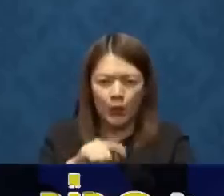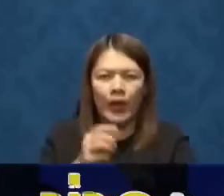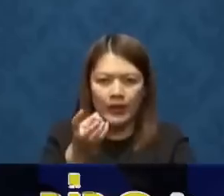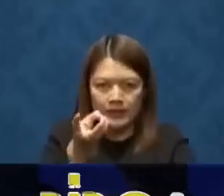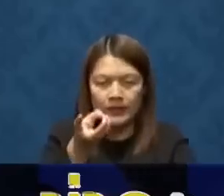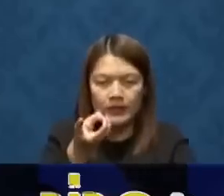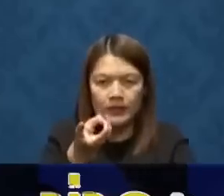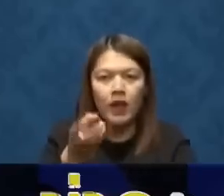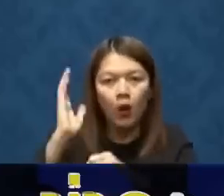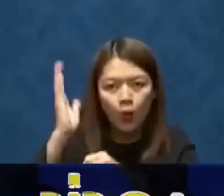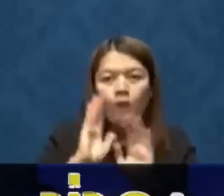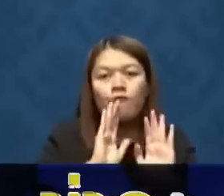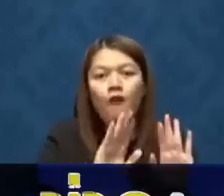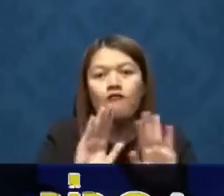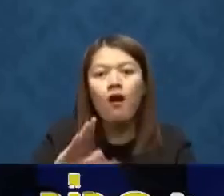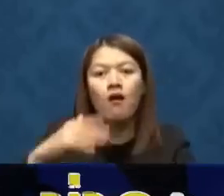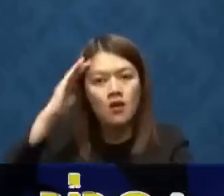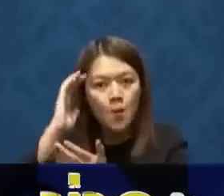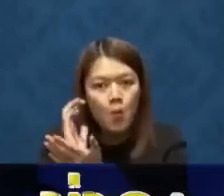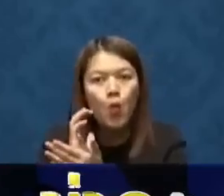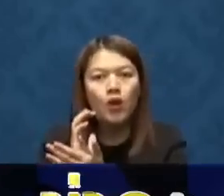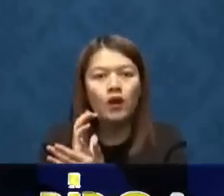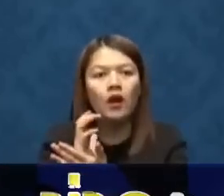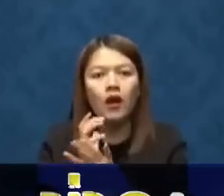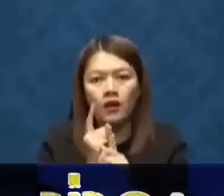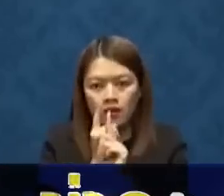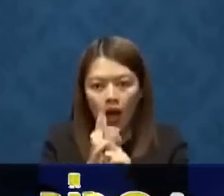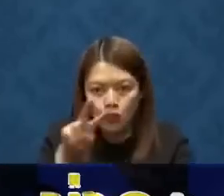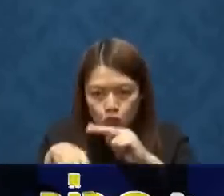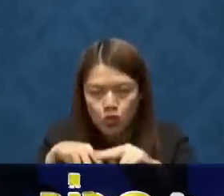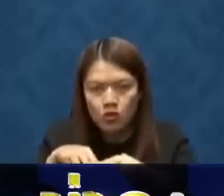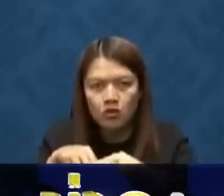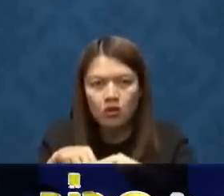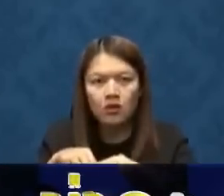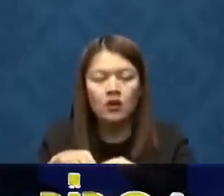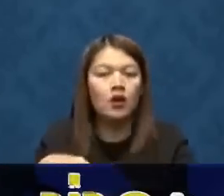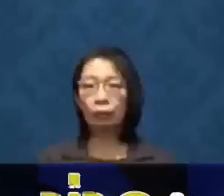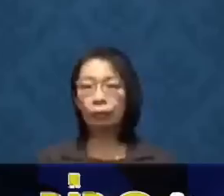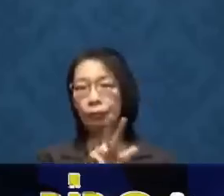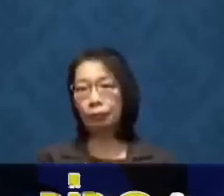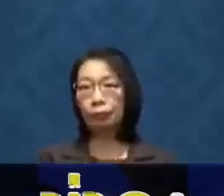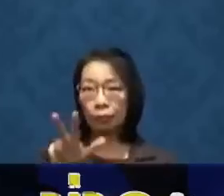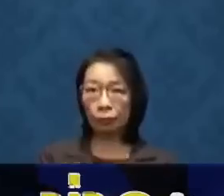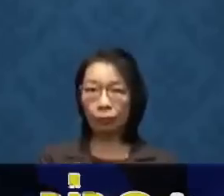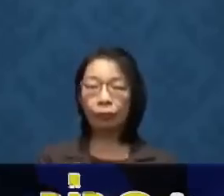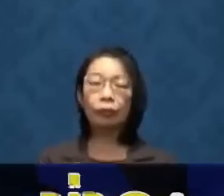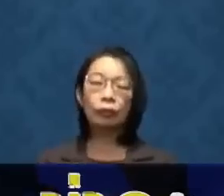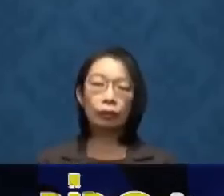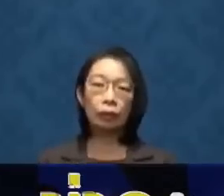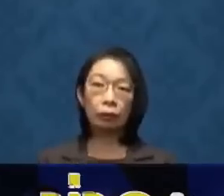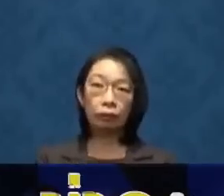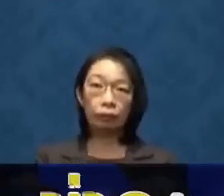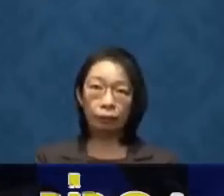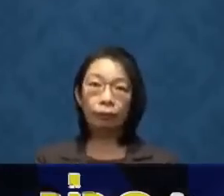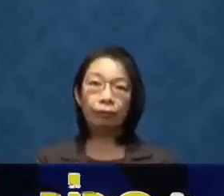ะเปิดประเด็นนี ้ ในที่ประชุมนะครับคุณหมอชลน่านพอเห็นแบบนี้ว่าท่านประธานจะให้ยุติการพิจารณาในสภาท่านก็เล